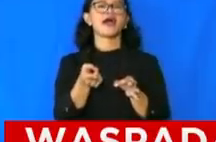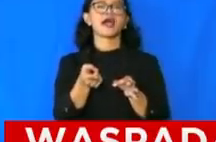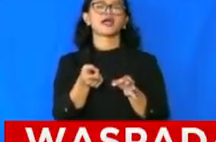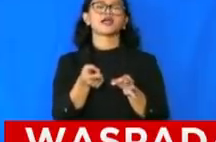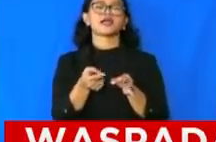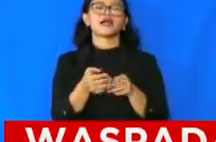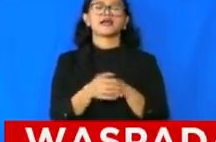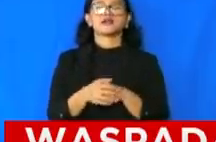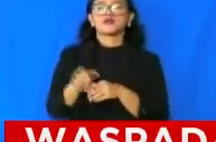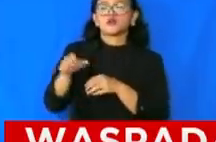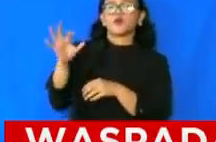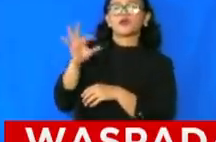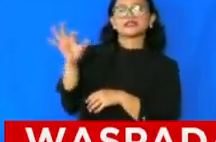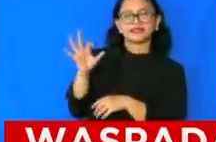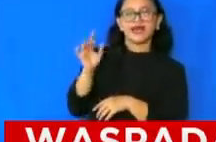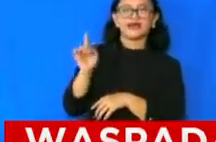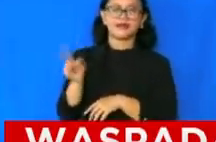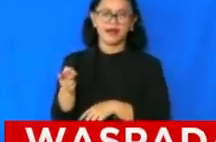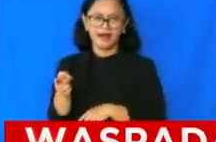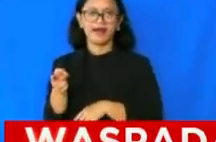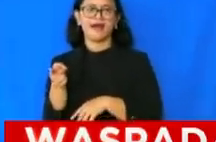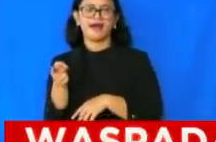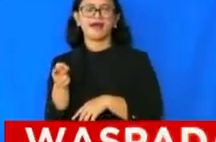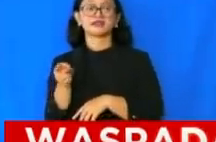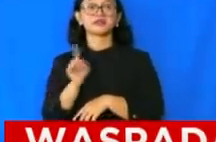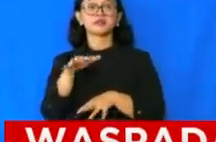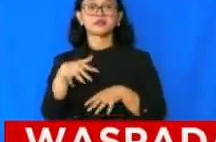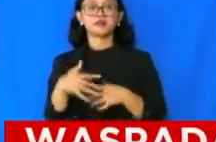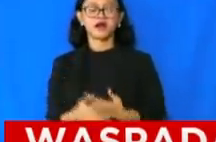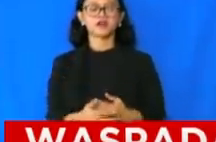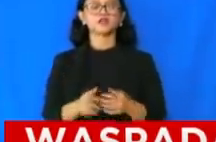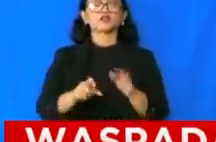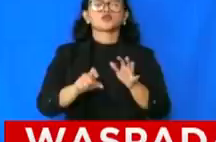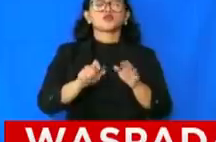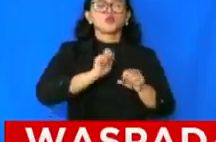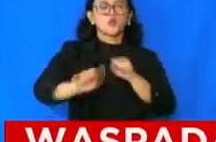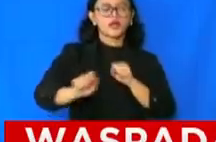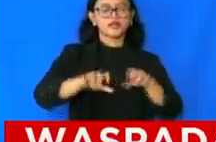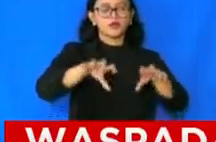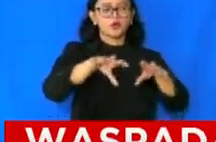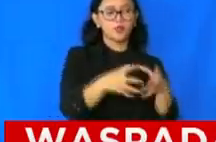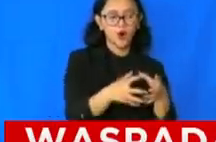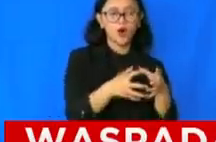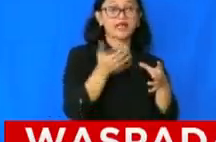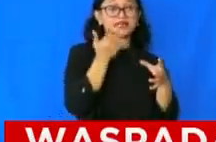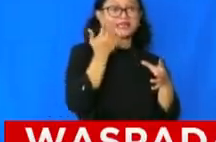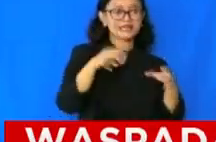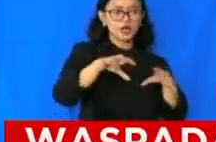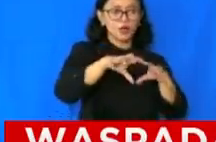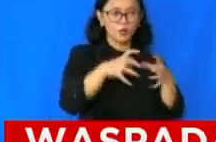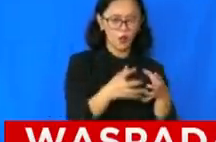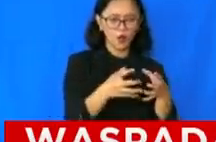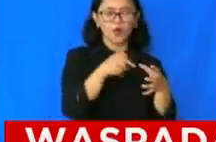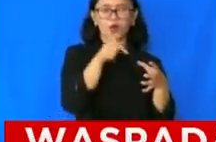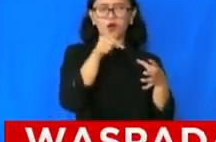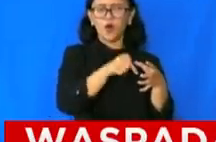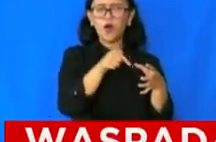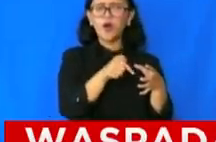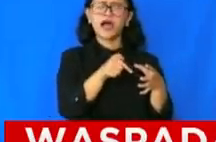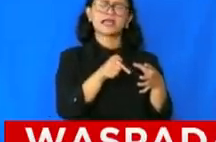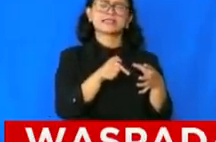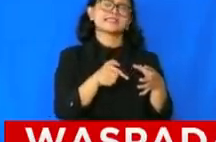MCK dan sebagainya karena kalau kemudian kita buat isolasi kelompok seperti tadi malah menimbulkan